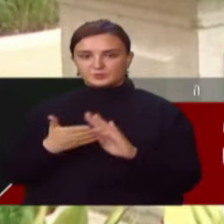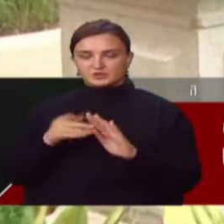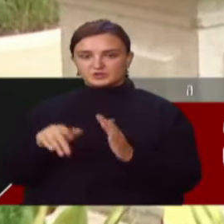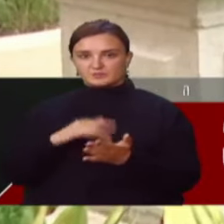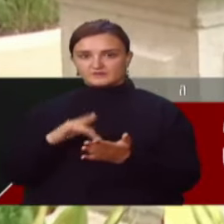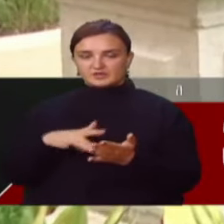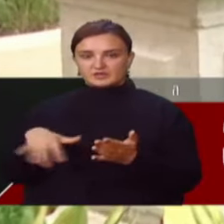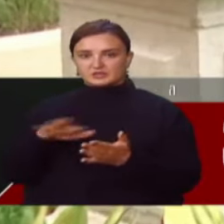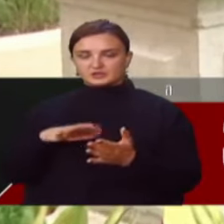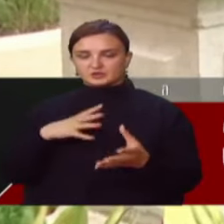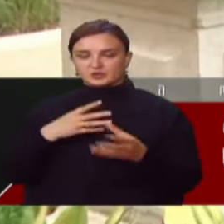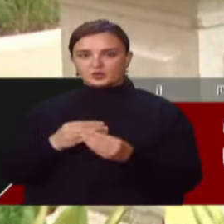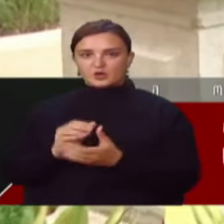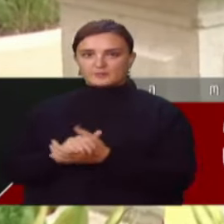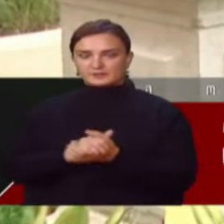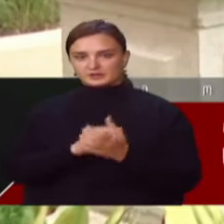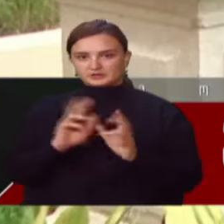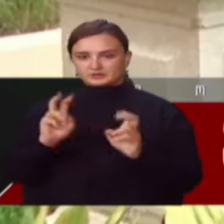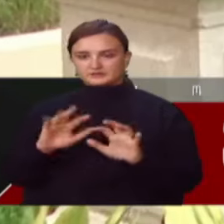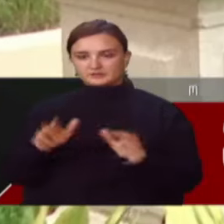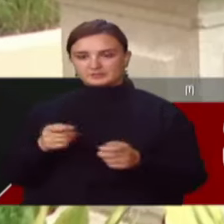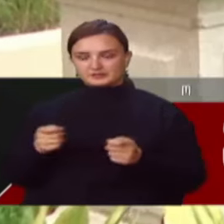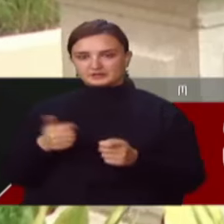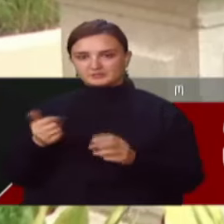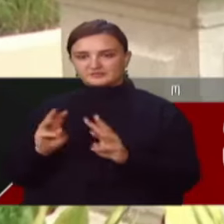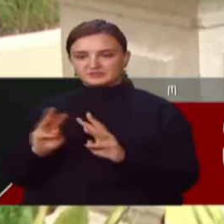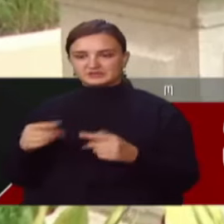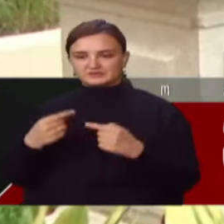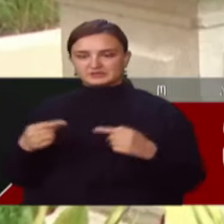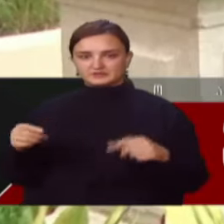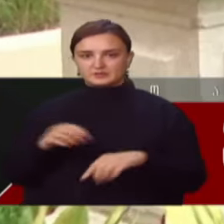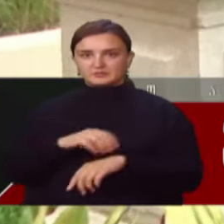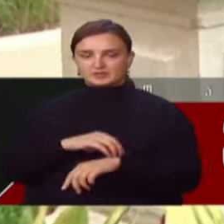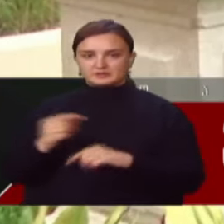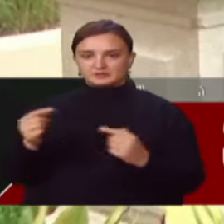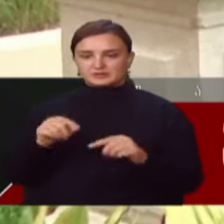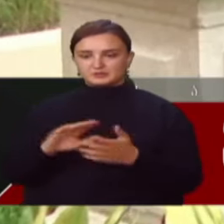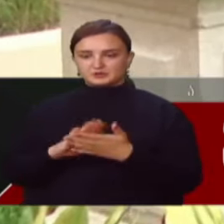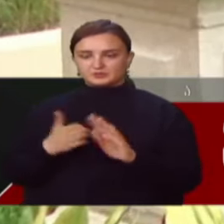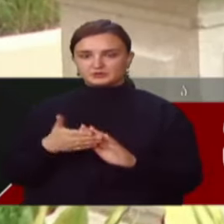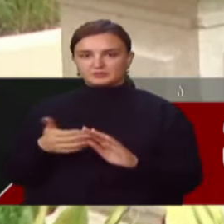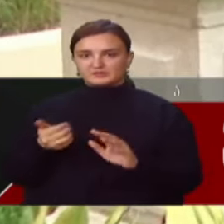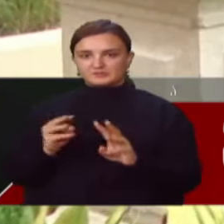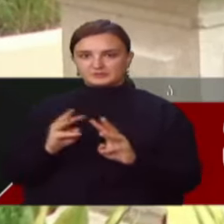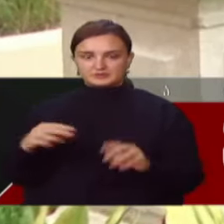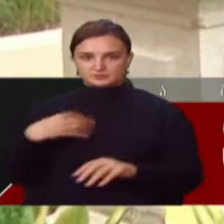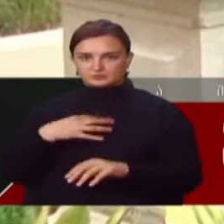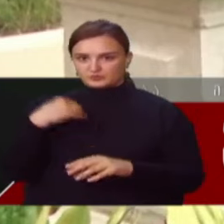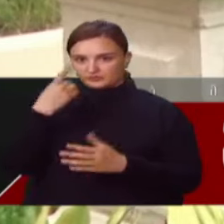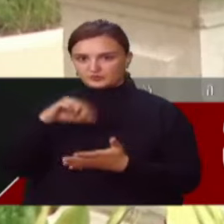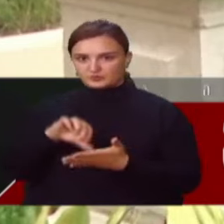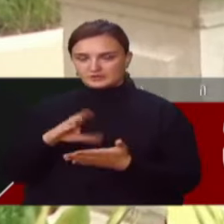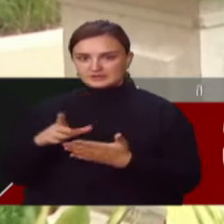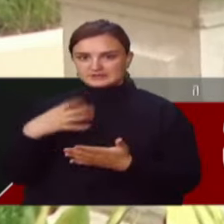ამ ქვეყანაში კოჰაბიტაციას ვუწოდებთ, სადაც პრეზიდენტი და პრემიერი სხვადასხვა პარტიებიდან არიან, ამ სიტუაციაში პრემიერს ძალიან მნიშვნელოვანი როლი აქვს.